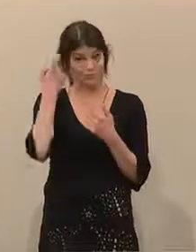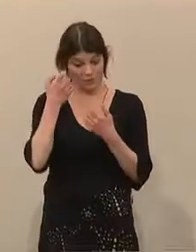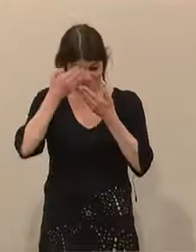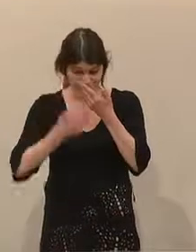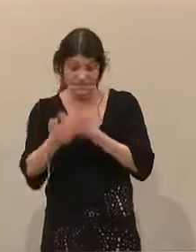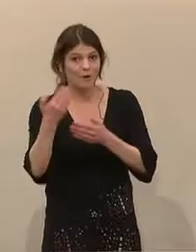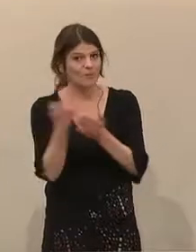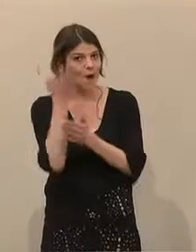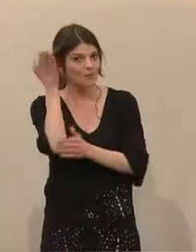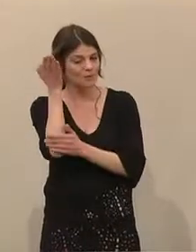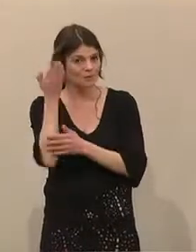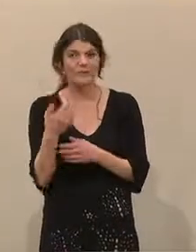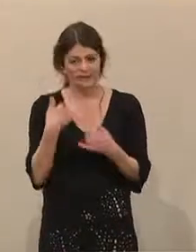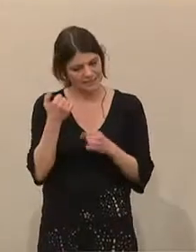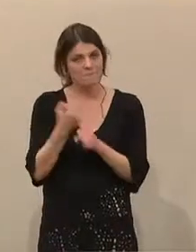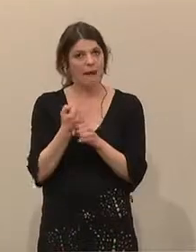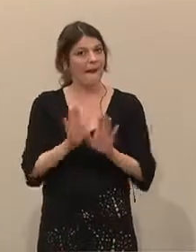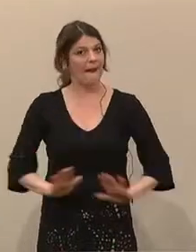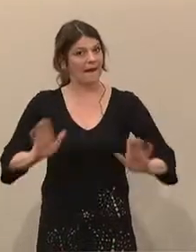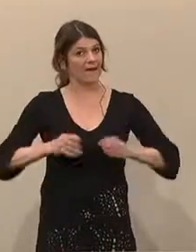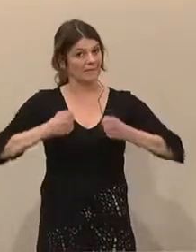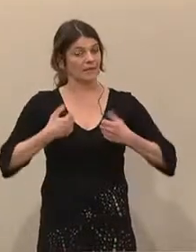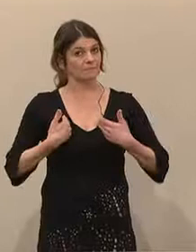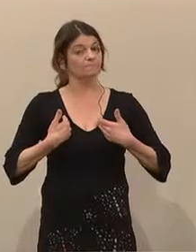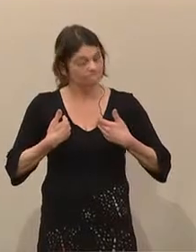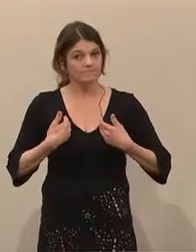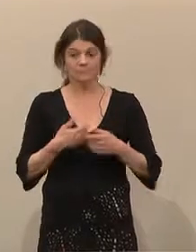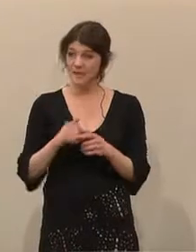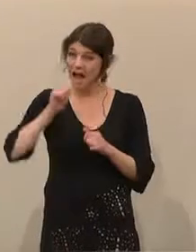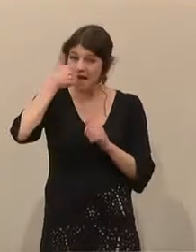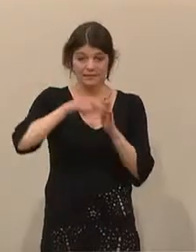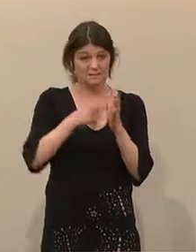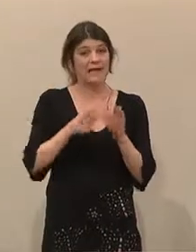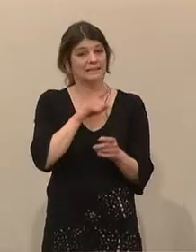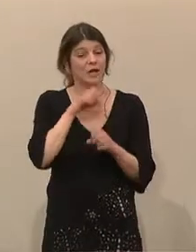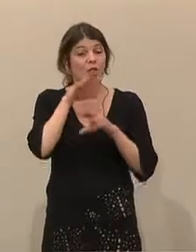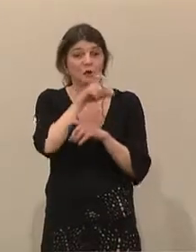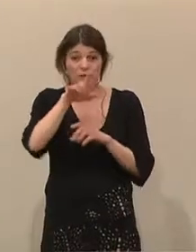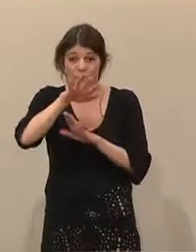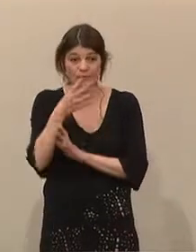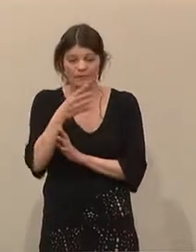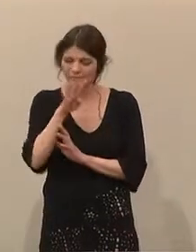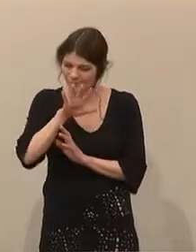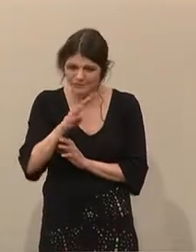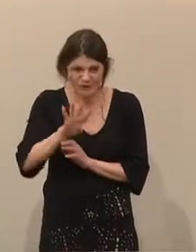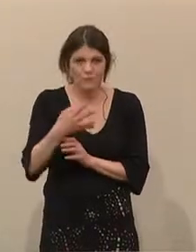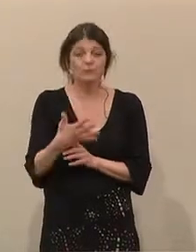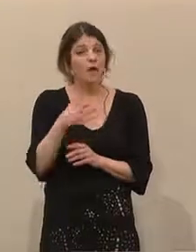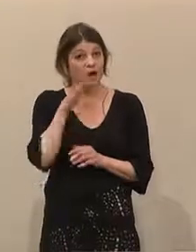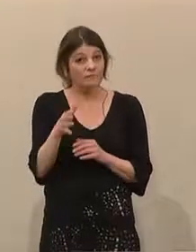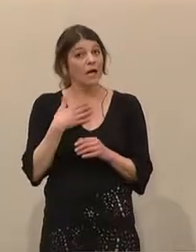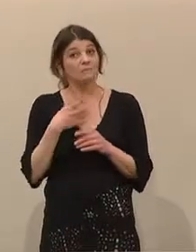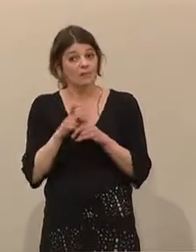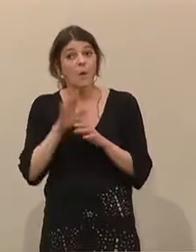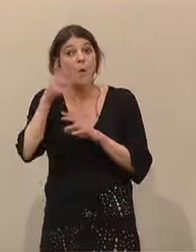Zukunft, indem wir sie enkelfit machen. Wir werden erstmals seit 1954 einen Überschuss erwirtschaften.